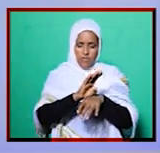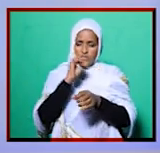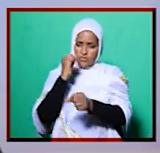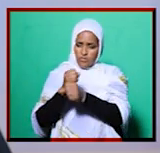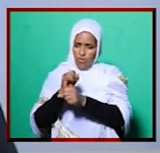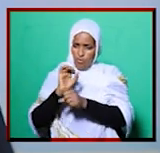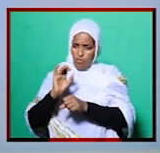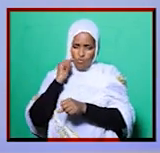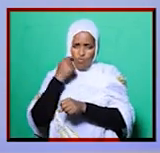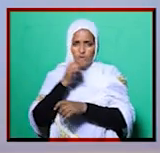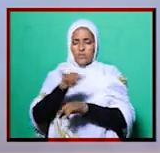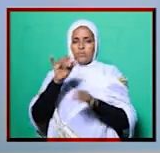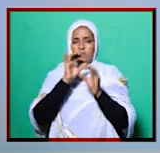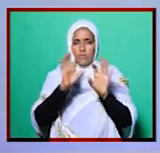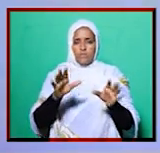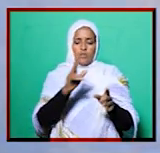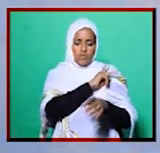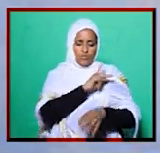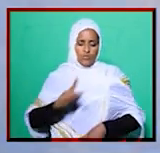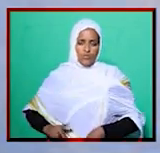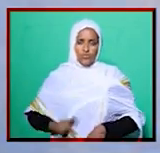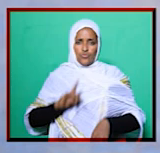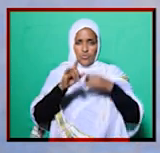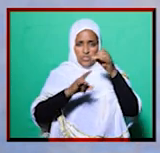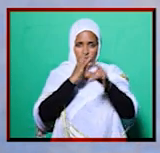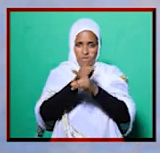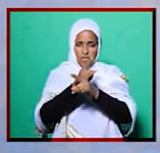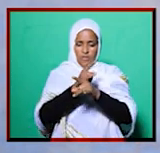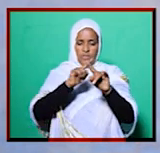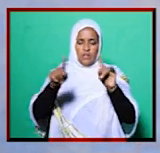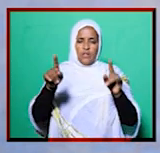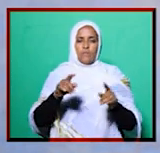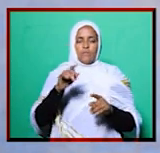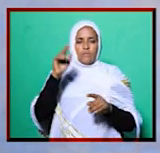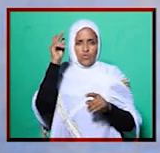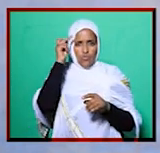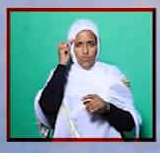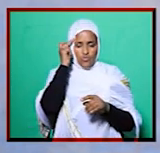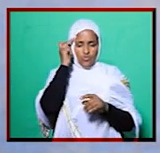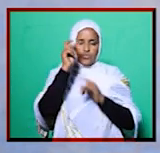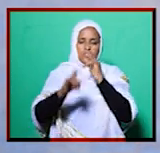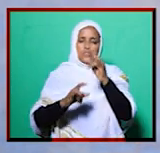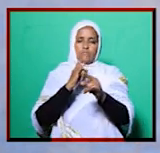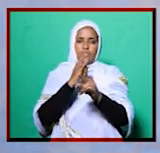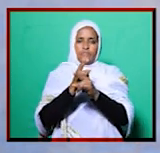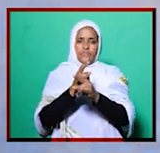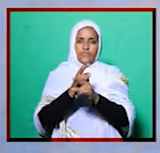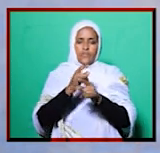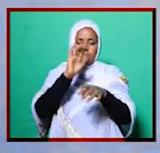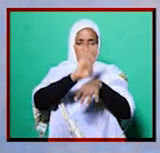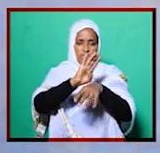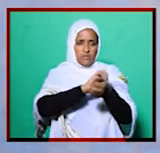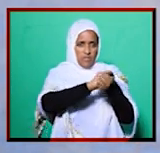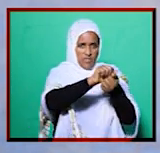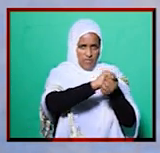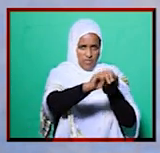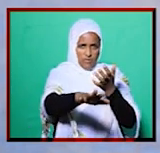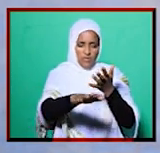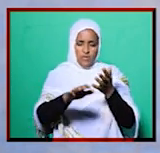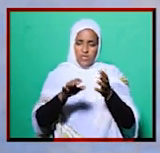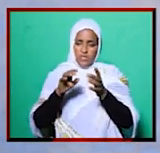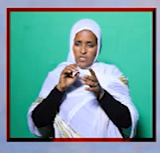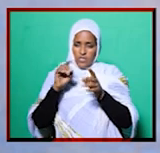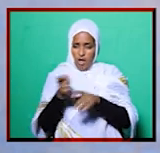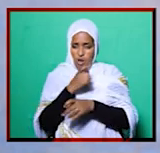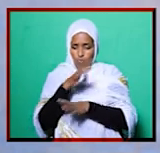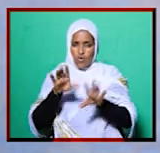የለም ስሪቱም ያንን አያመለክትም። በነገስታቱ ዘመን በተለይ በነዲዮቅልጥያኖስ ዘመን ቤተ ክርስቲያንን ለማጥፋት ቤተ